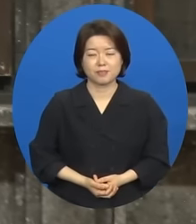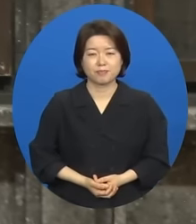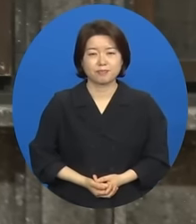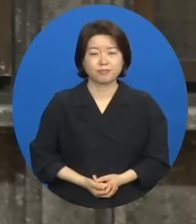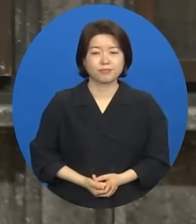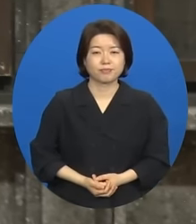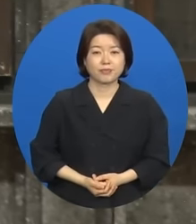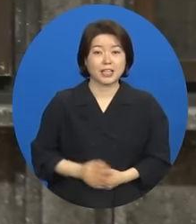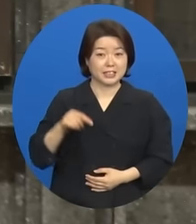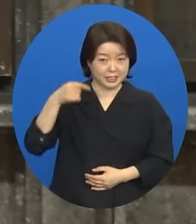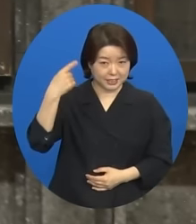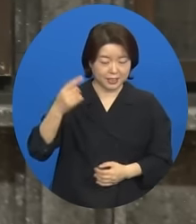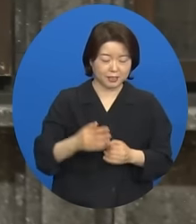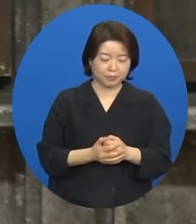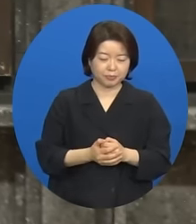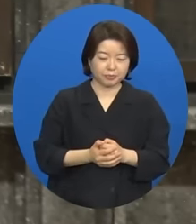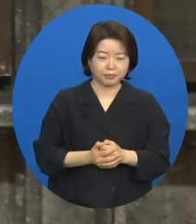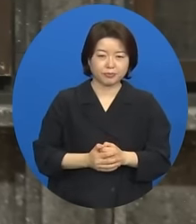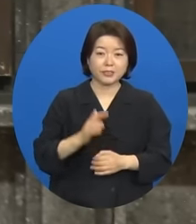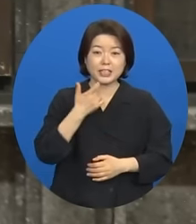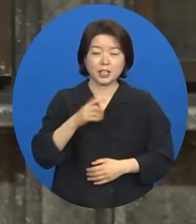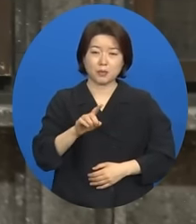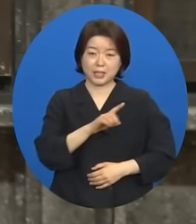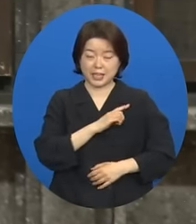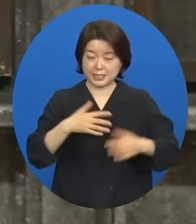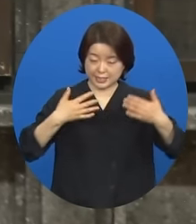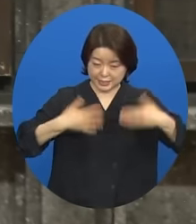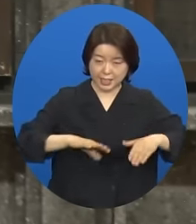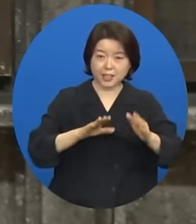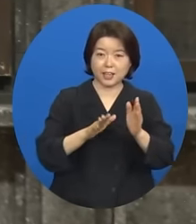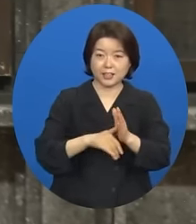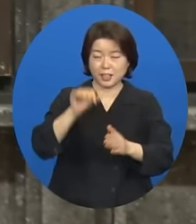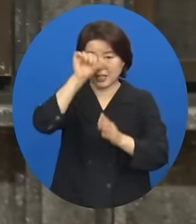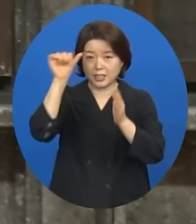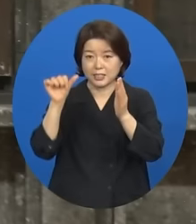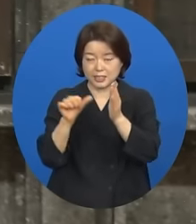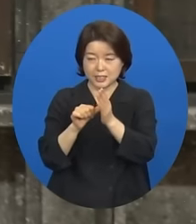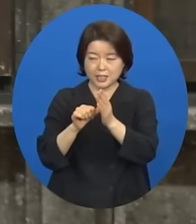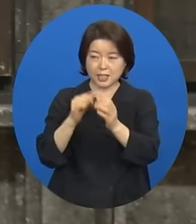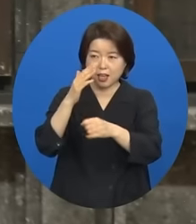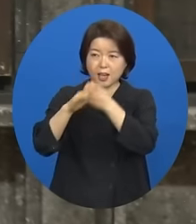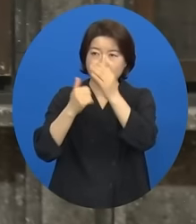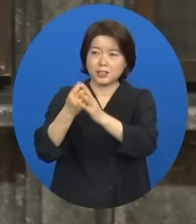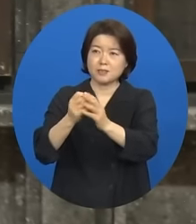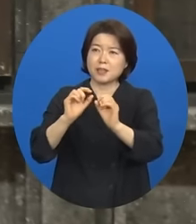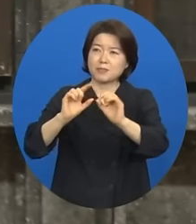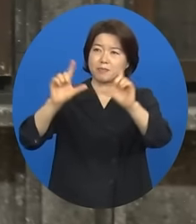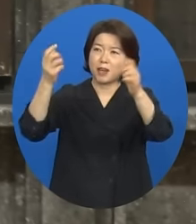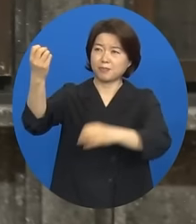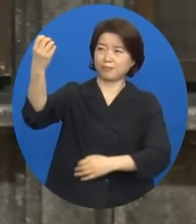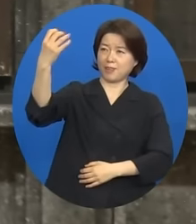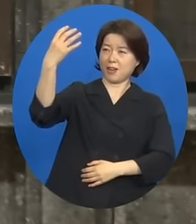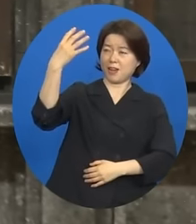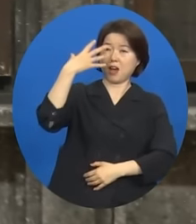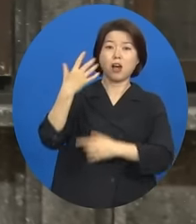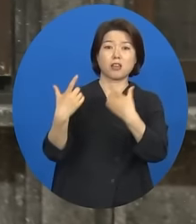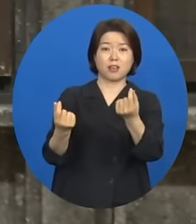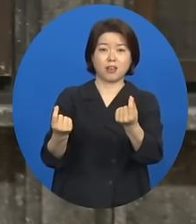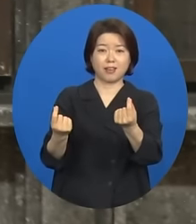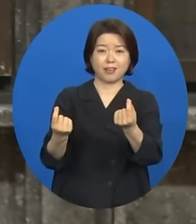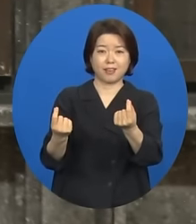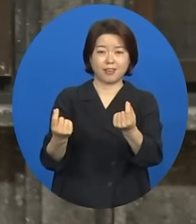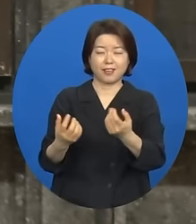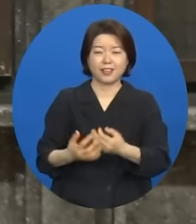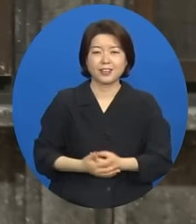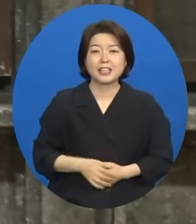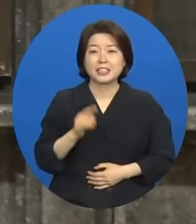바로 야곱이 가장 약할 때에 그의 인생에 하나님의 얼굴에 태양빛이 환히 비추게 됩니다.